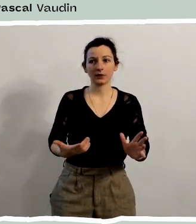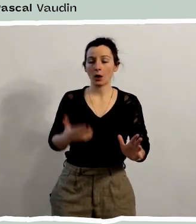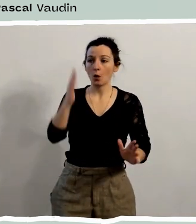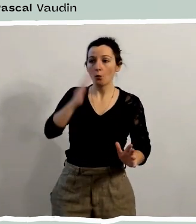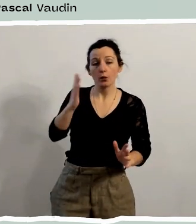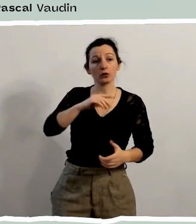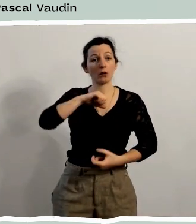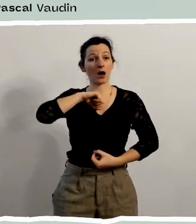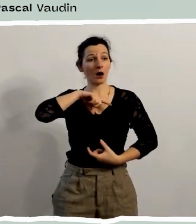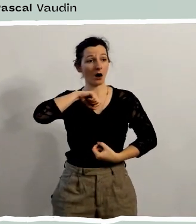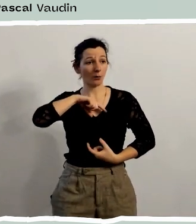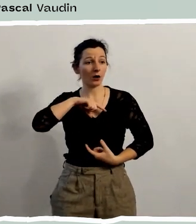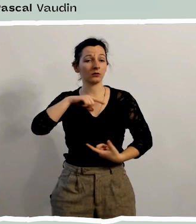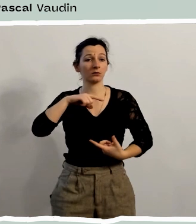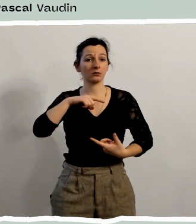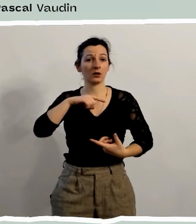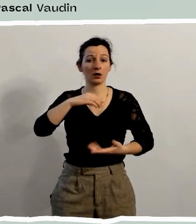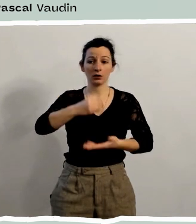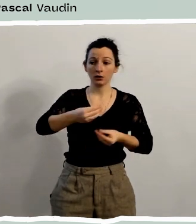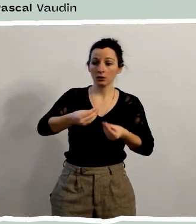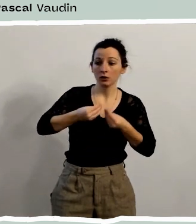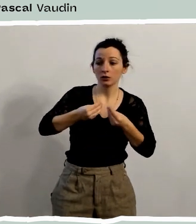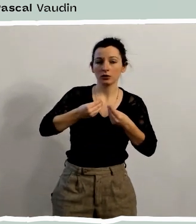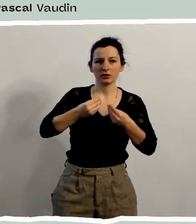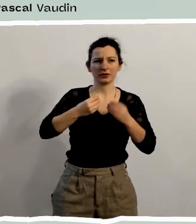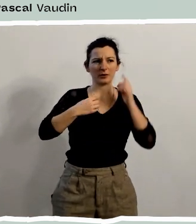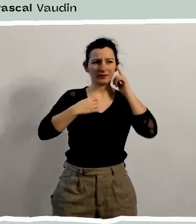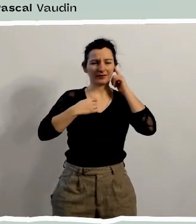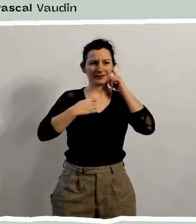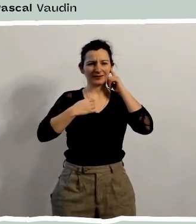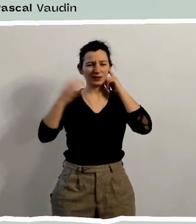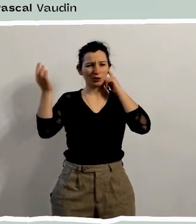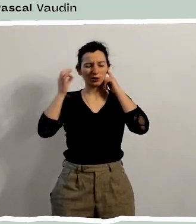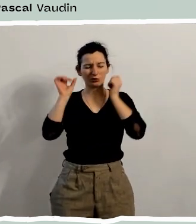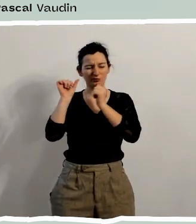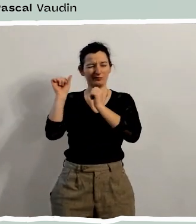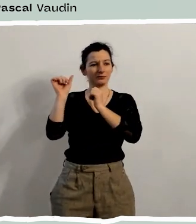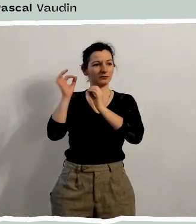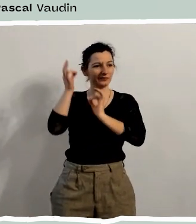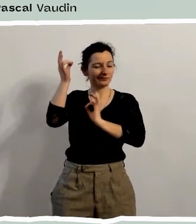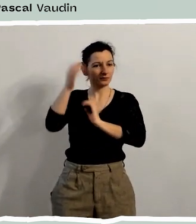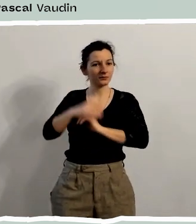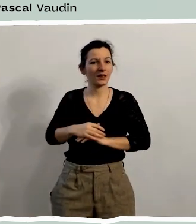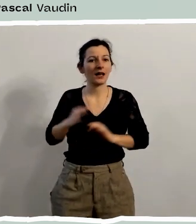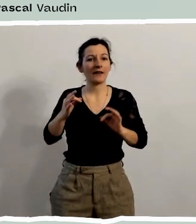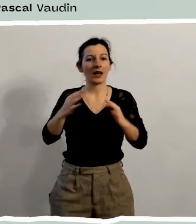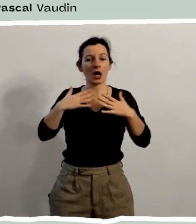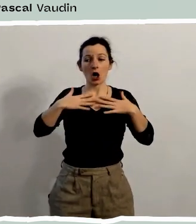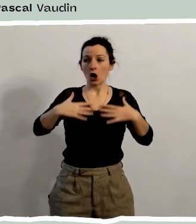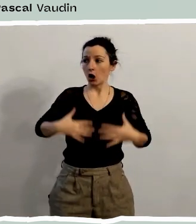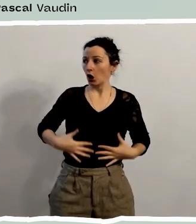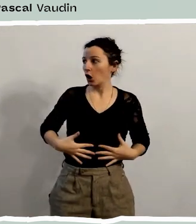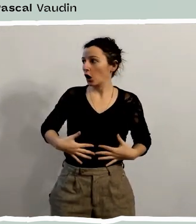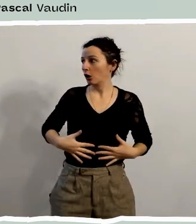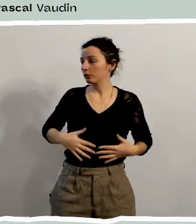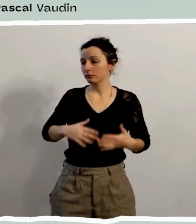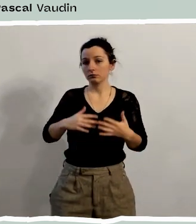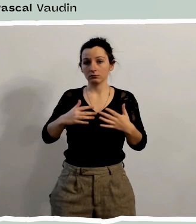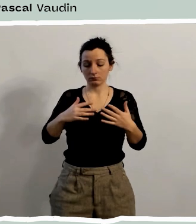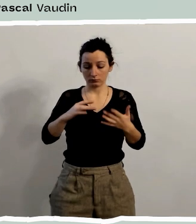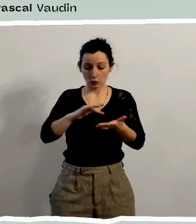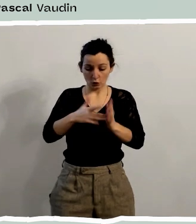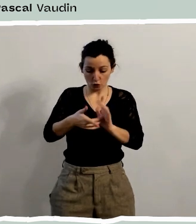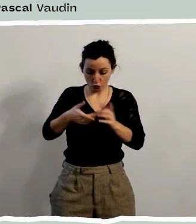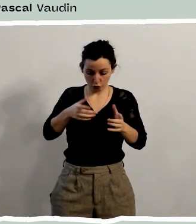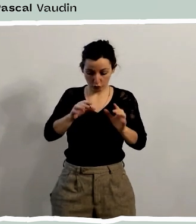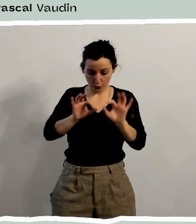hormones nous participent à ce qu'on appelle à l'homéostasie, c'est-à-dire au fait que tous les paramètres physiologiques soient